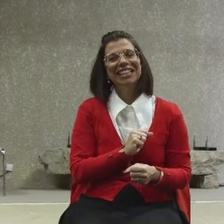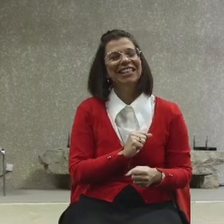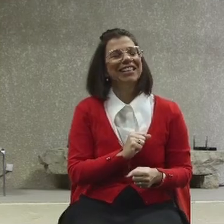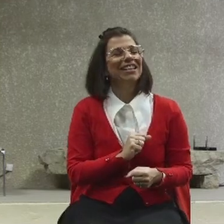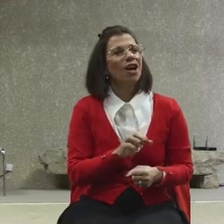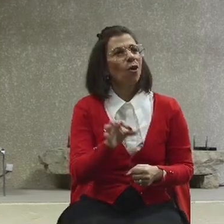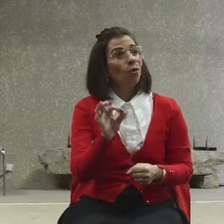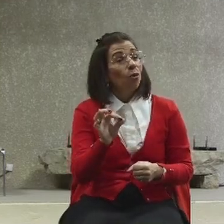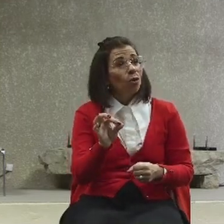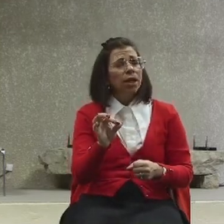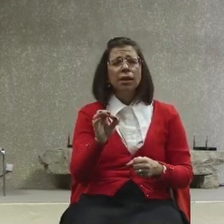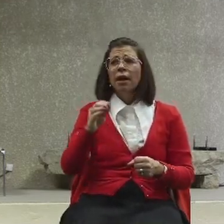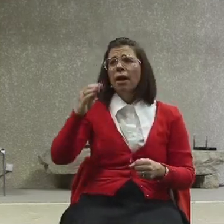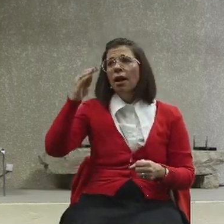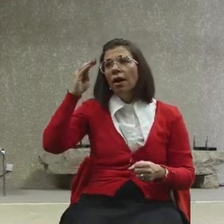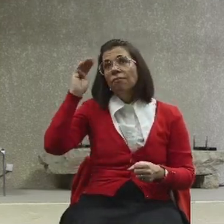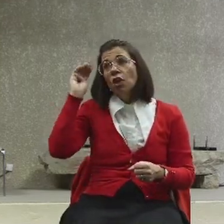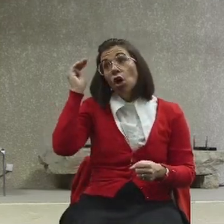l'esprit.